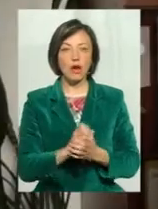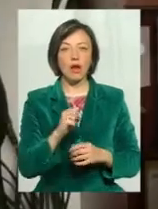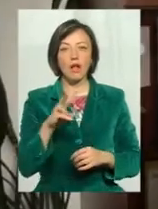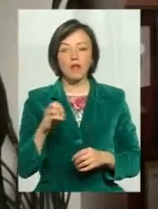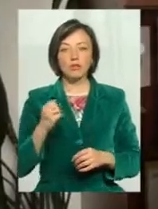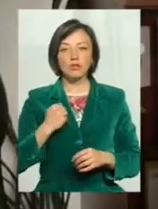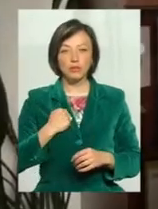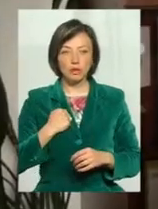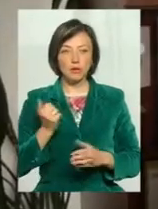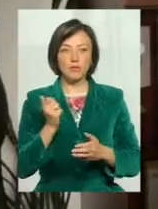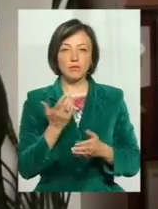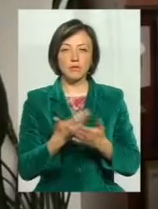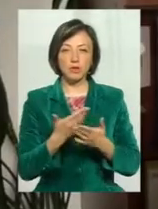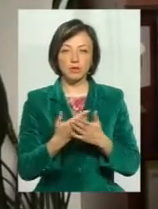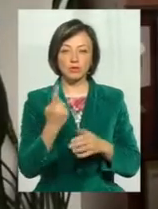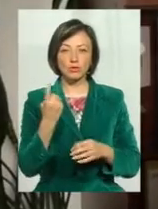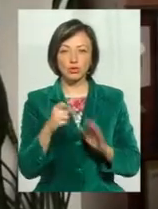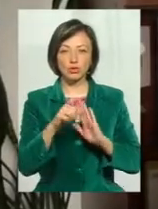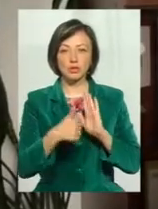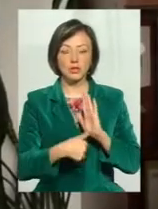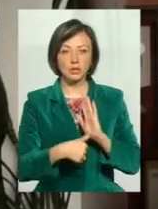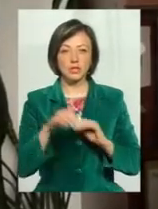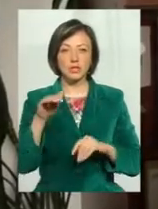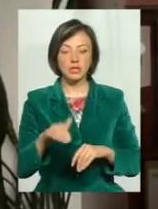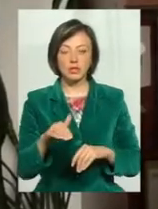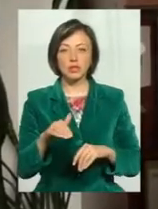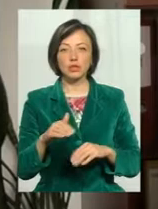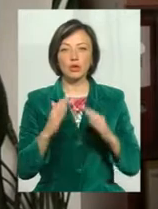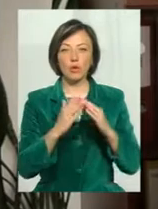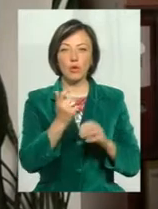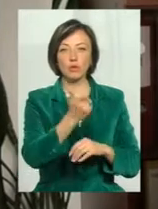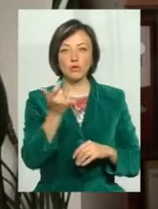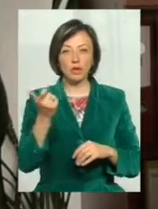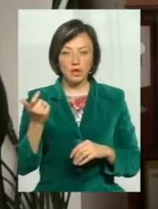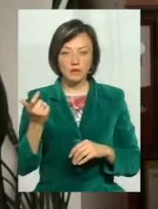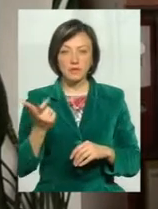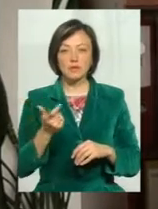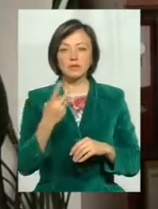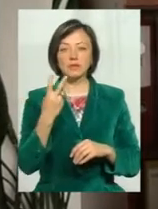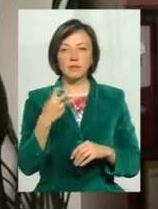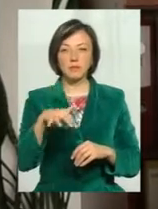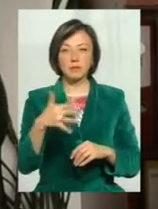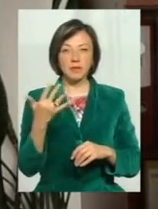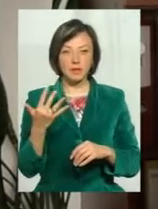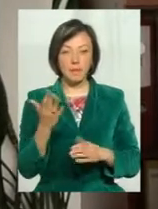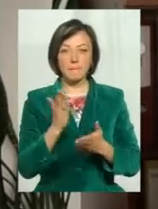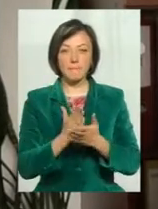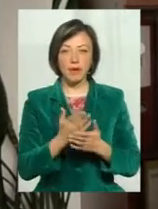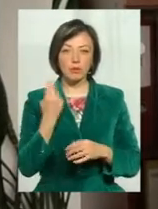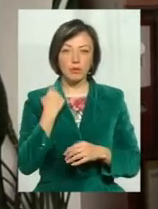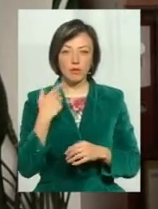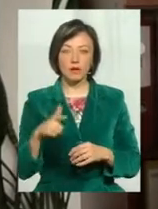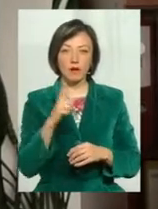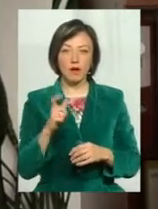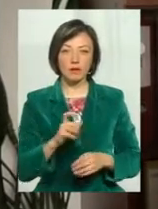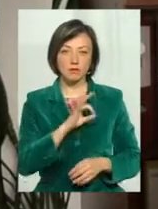жаль, майже 116 тисяч домогосподарств з 255 мають